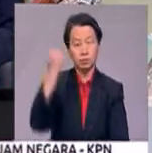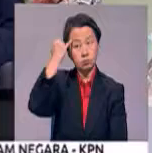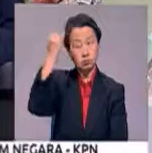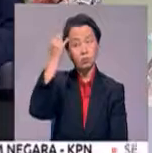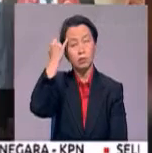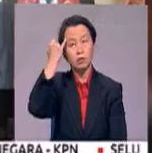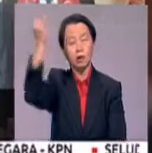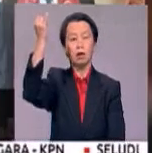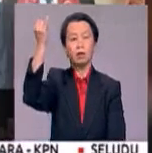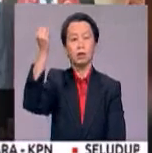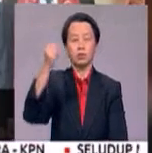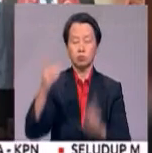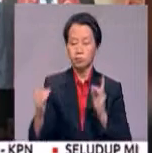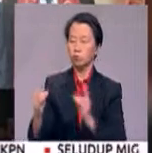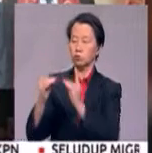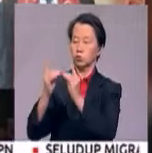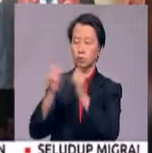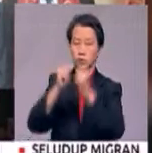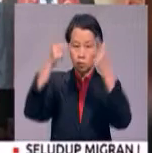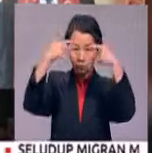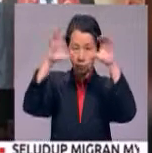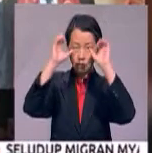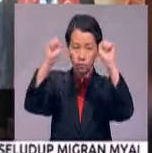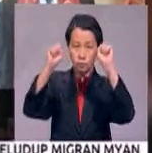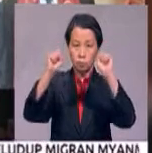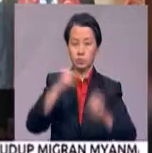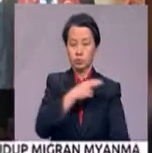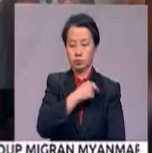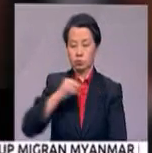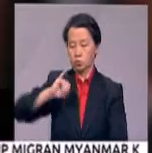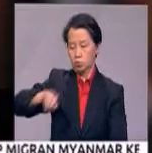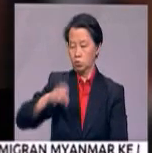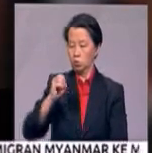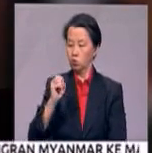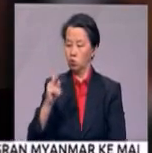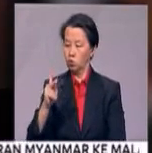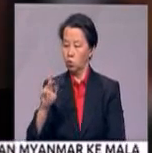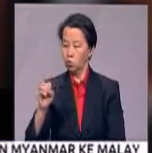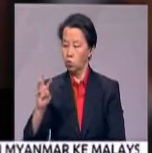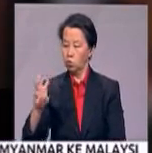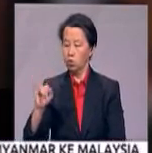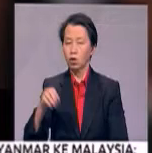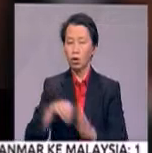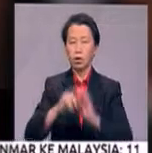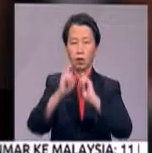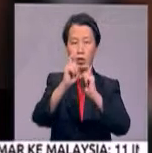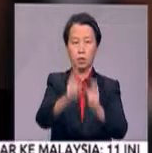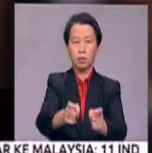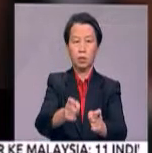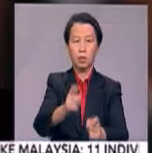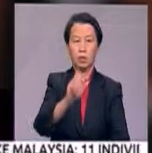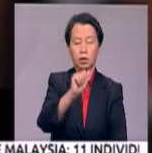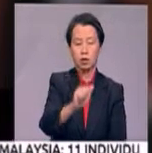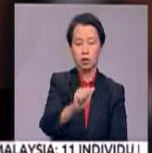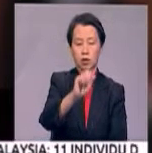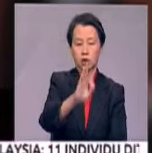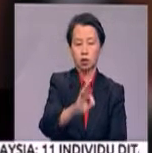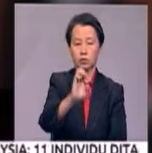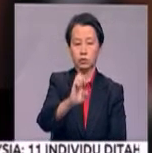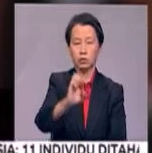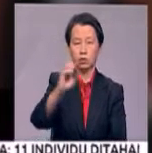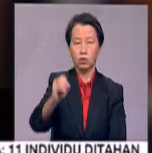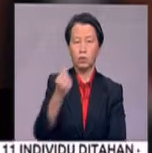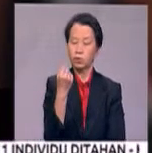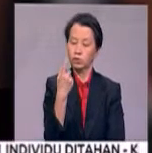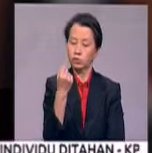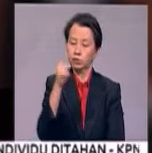tercetus pada pertemuannya bersama Presiden Indonesia Jokowi pada anugerah AFIO Distinguished Honorary Fellow